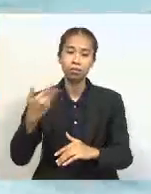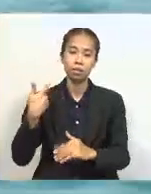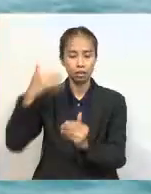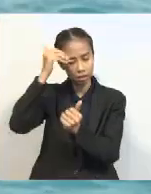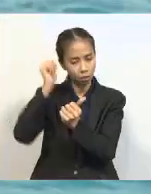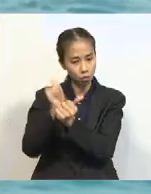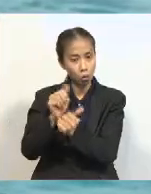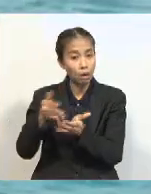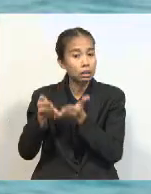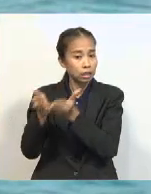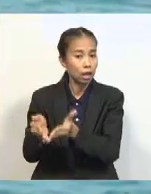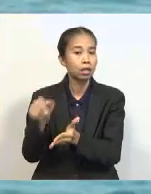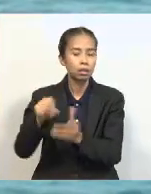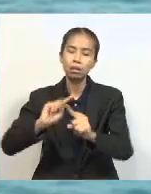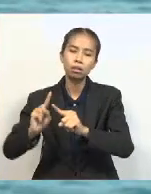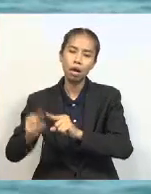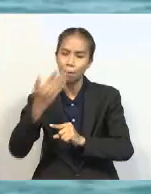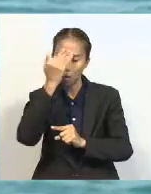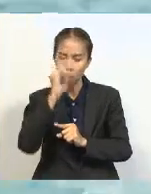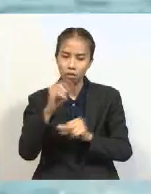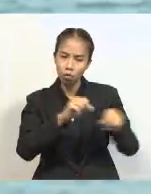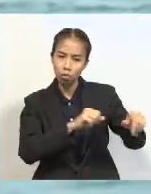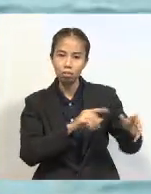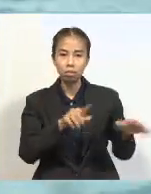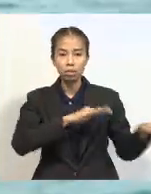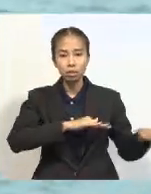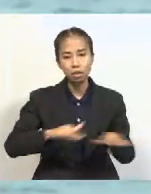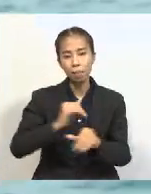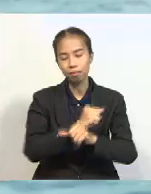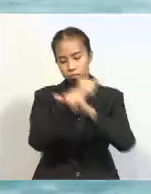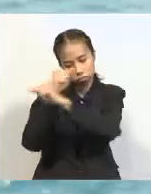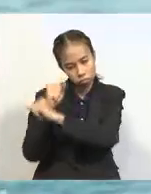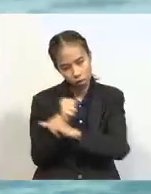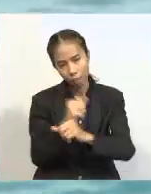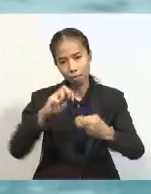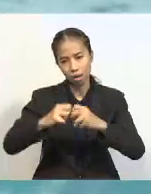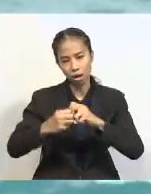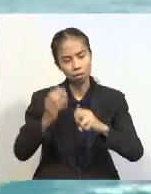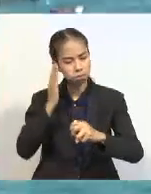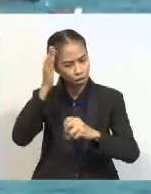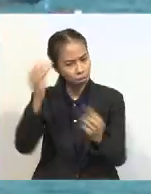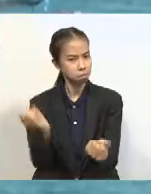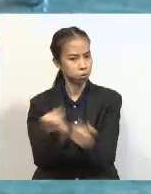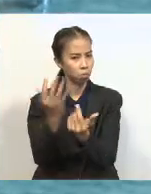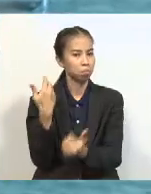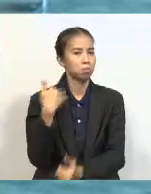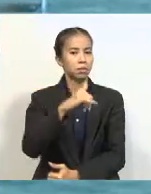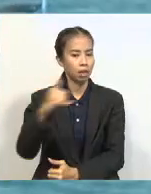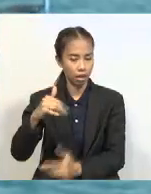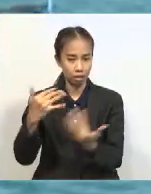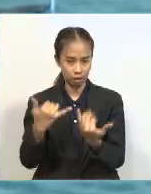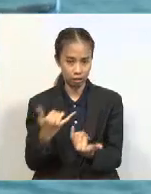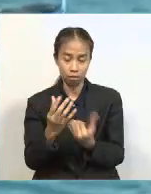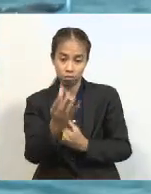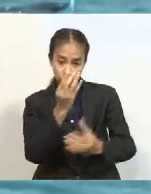ำรวจน้ำเพื่อเตรียมพร้อมรับมือกับสถานการณ์ด้านความมั่นคงจากภัยคุกคามทุกรูปแบบที่จะเกิดขึ้นในอนาคตและยังเป็นการสร้างความ